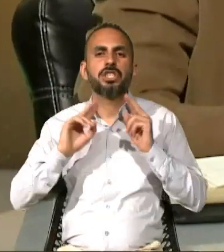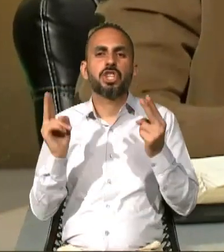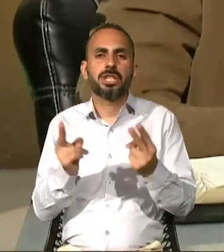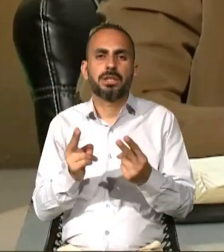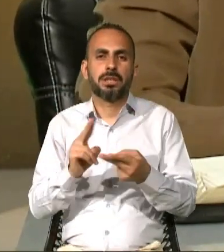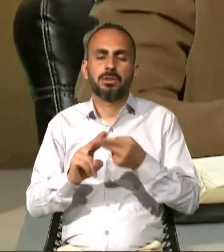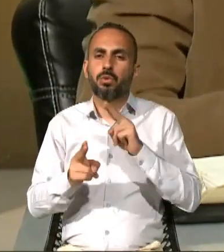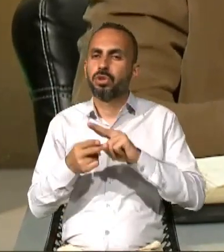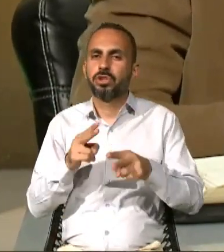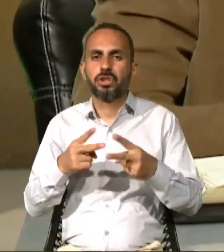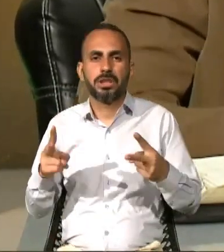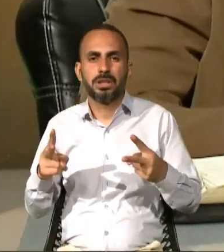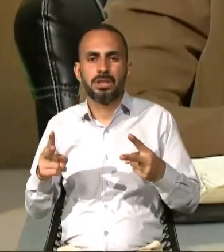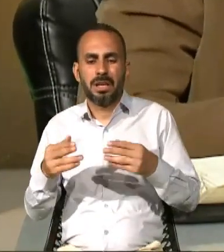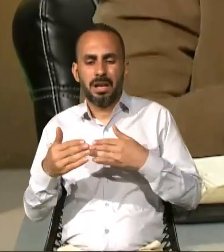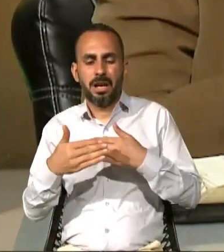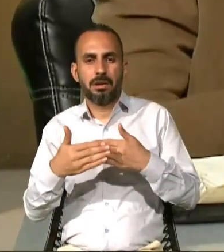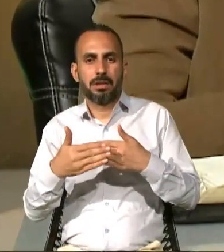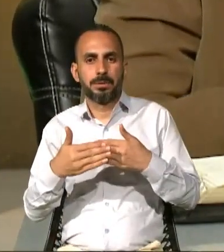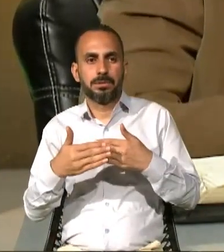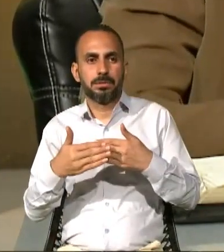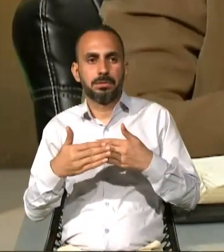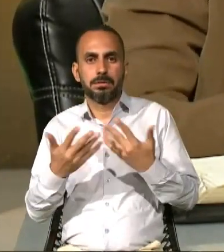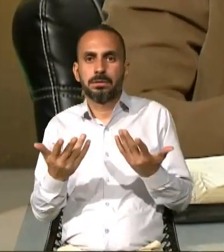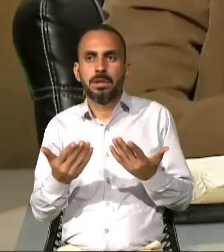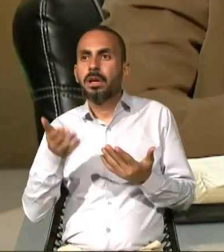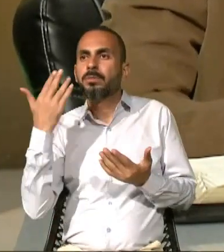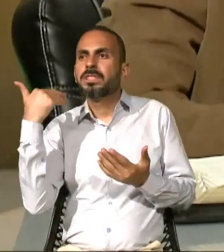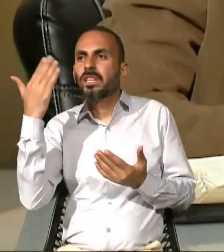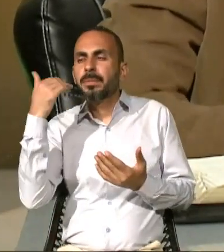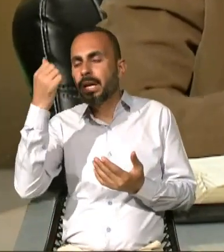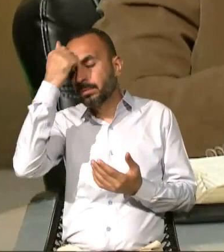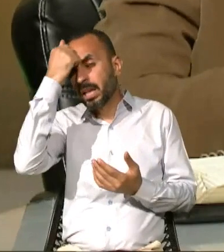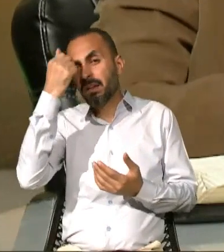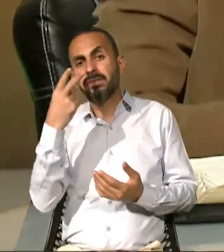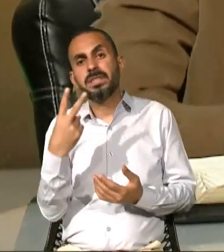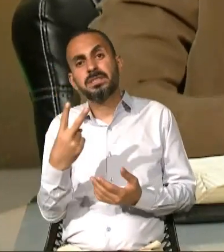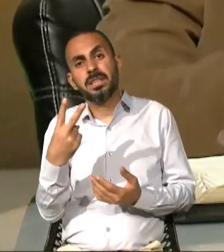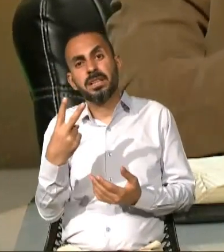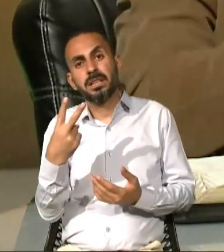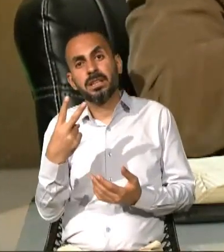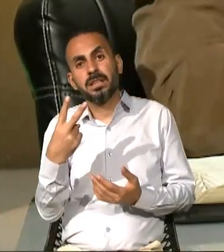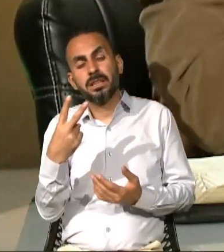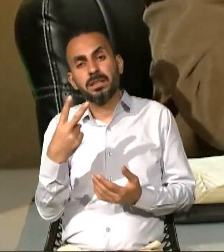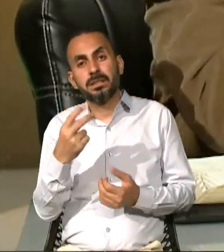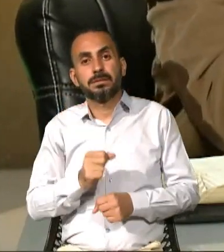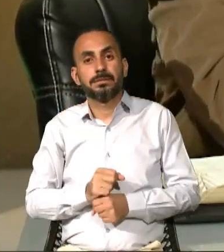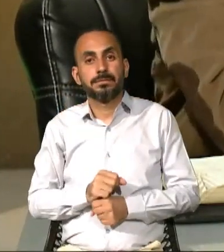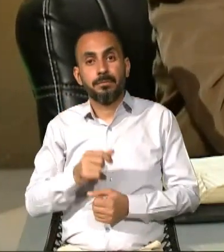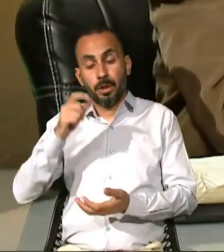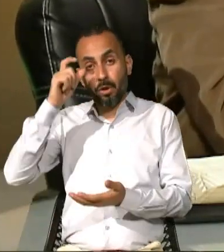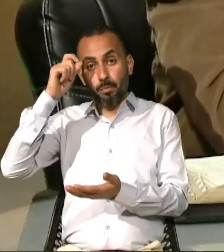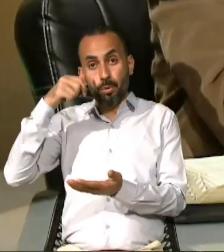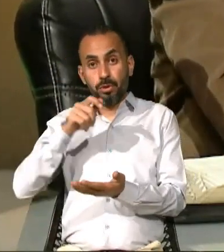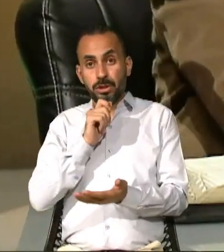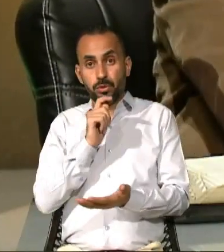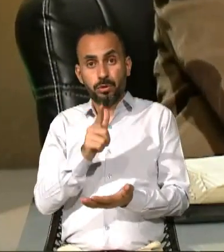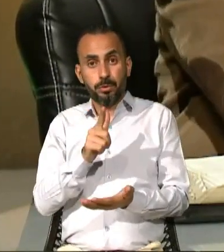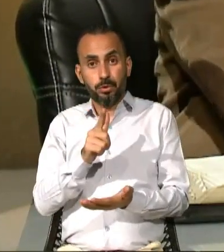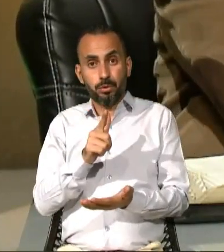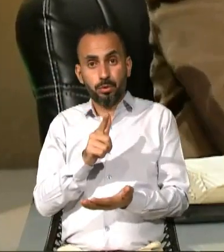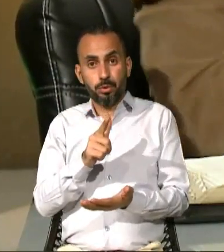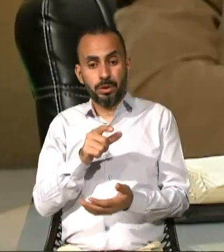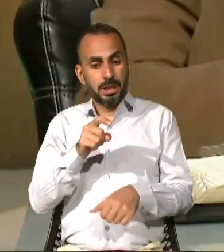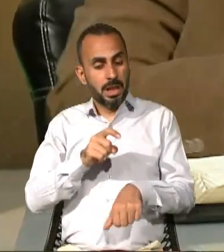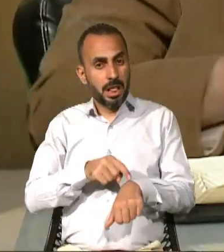سنه. فمن 2000 سنه بيقول انما نهايه كل شيء قد اقتربت. بولس الرسول بيقول هذا وانكم عارفون الوقت انها الان